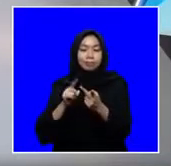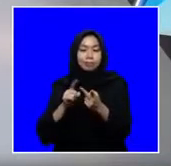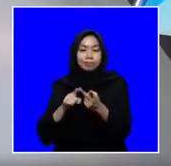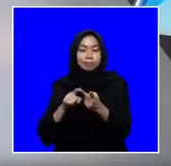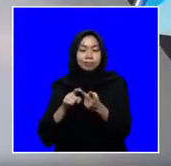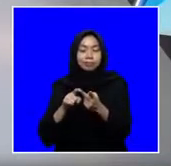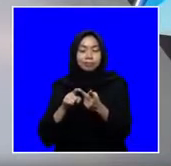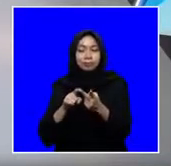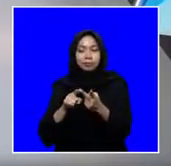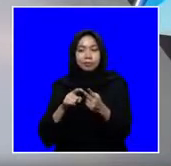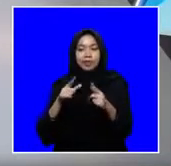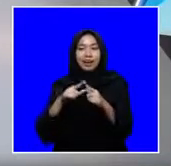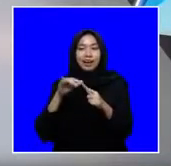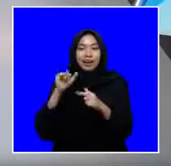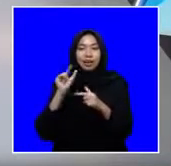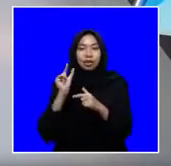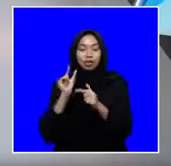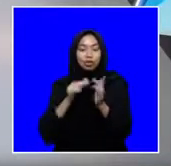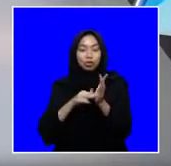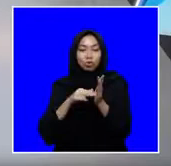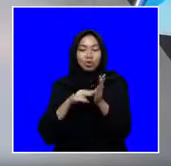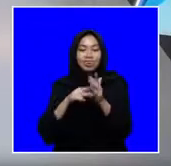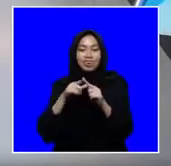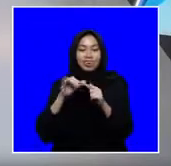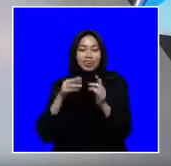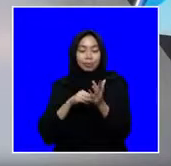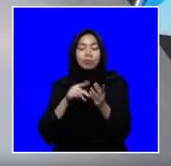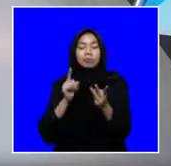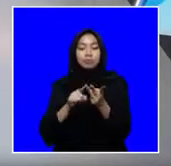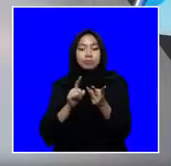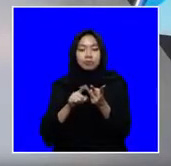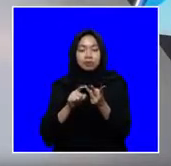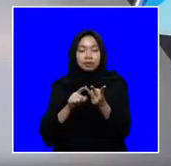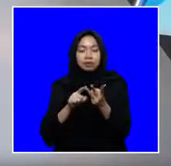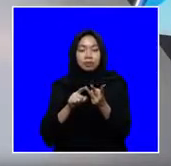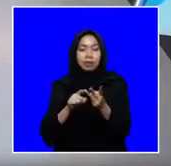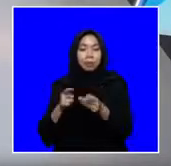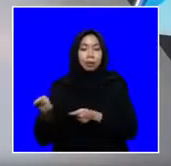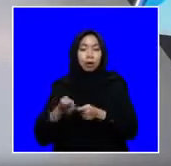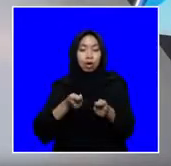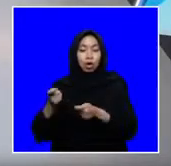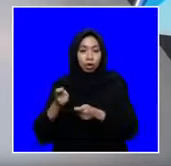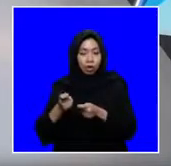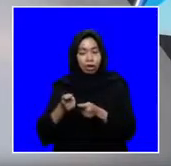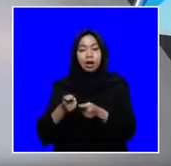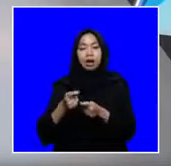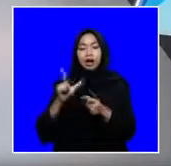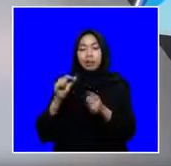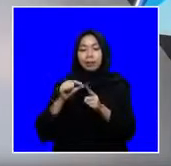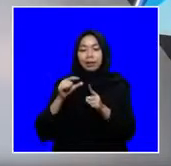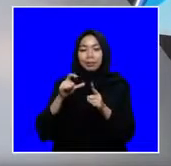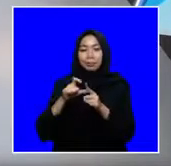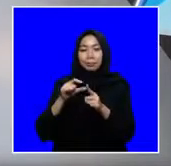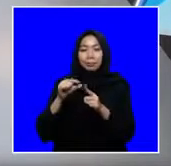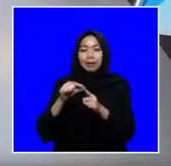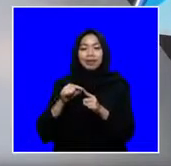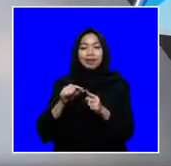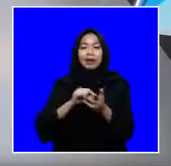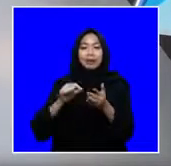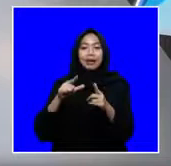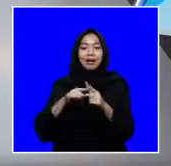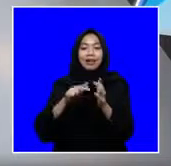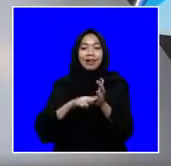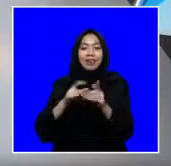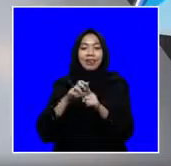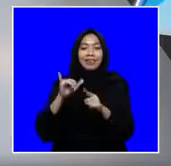dan Kebudayaan, Bapak Ainun Naim, Direktur Utama Lembaga Pengelola Dana Pendidikan LPDP, Bapak Andin Hadianto. Bapak-bapak,